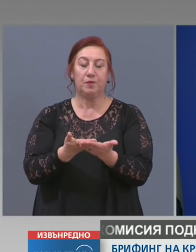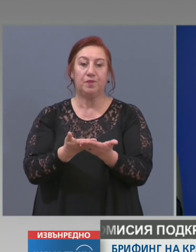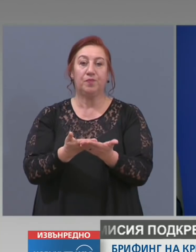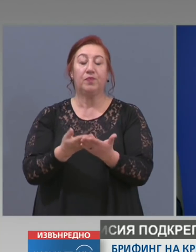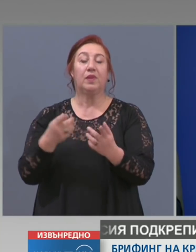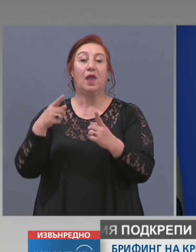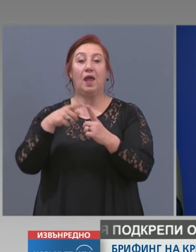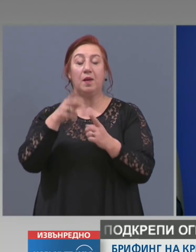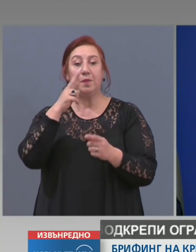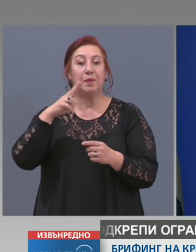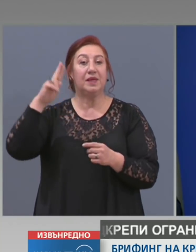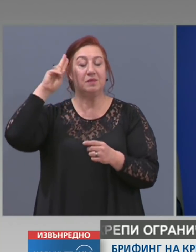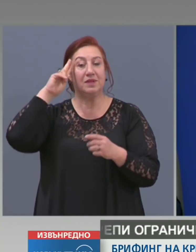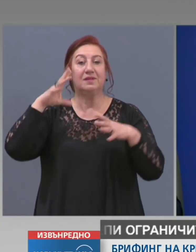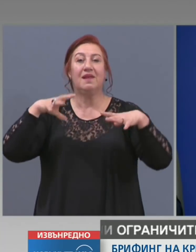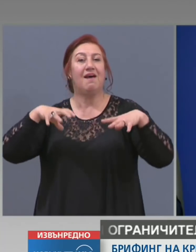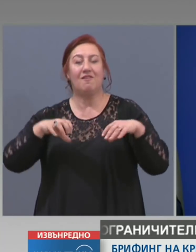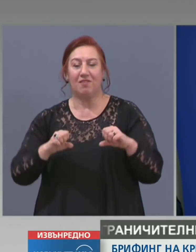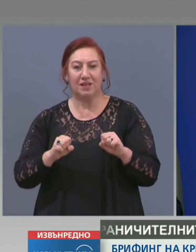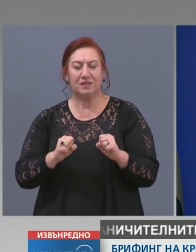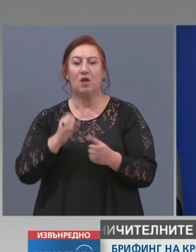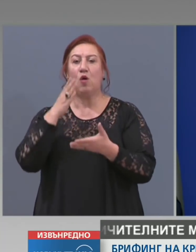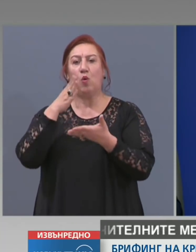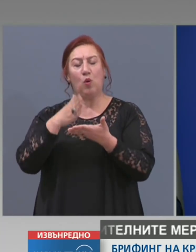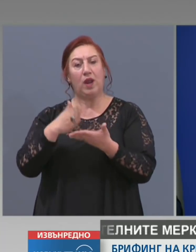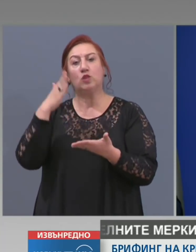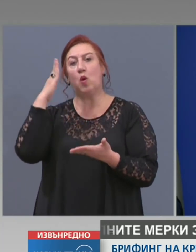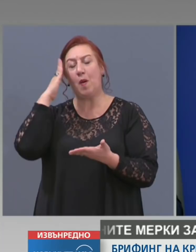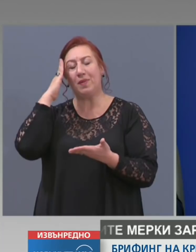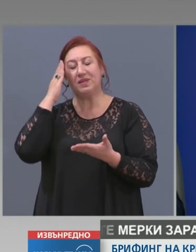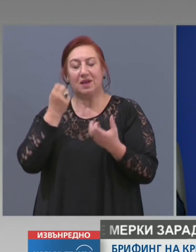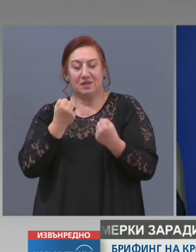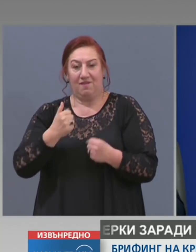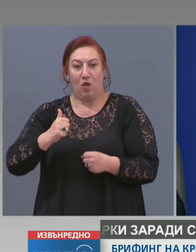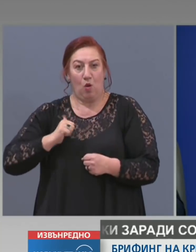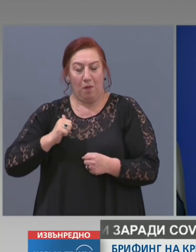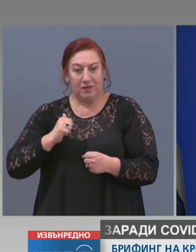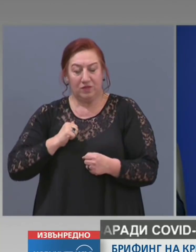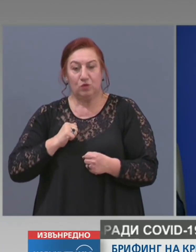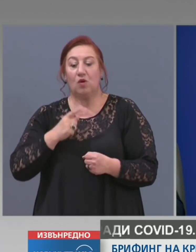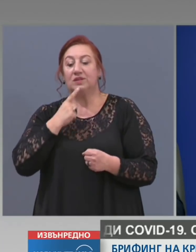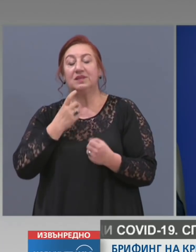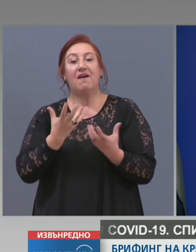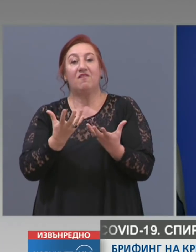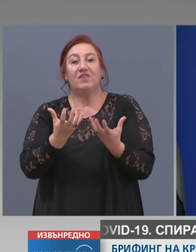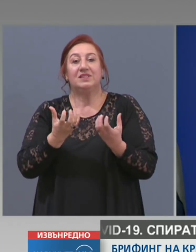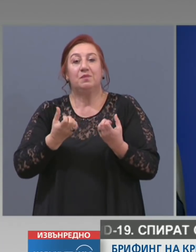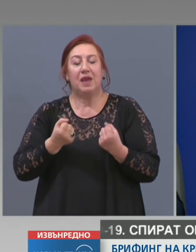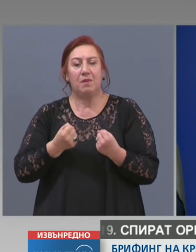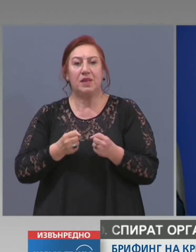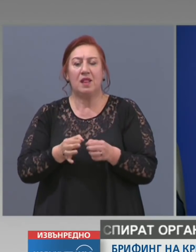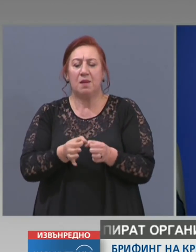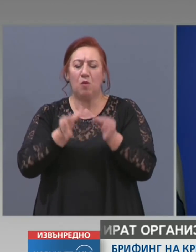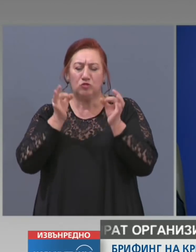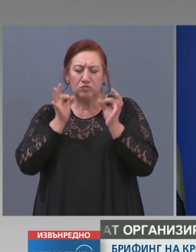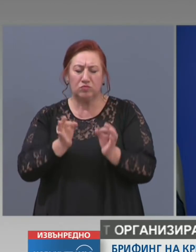към изпълнителната власт и по-конкретно към министъра на здравеопазването за възприемане на по-крути мерки